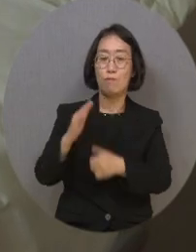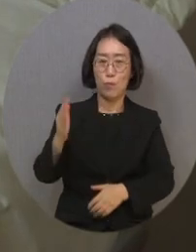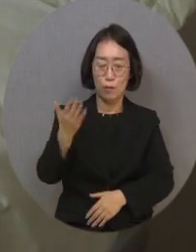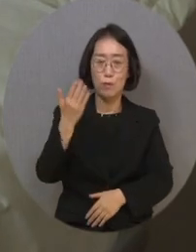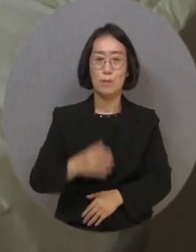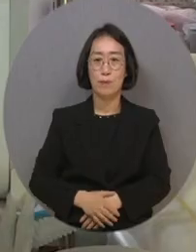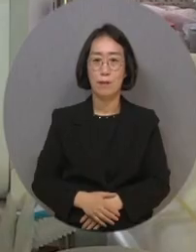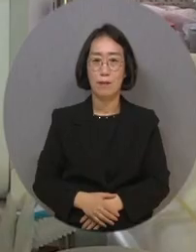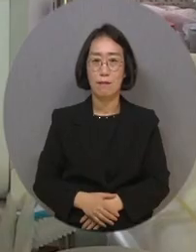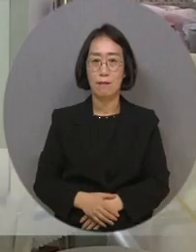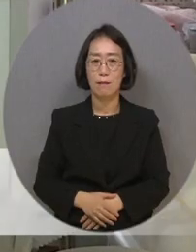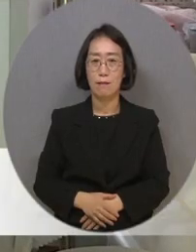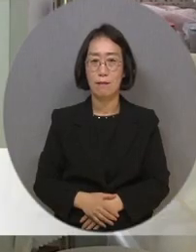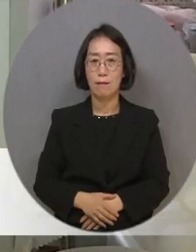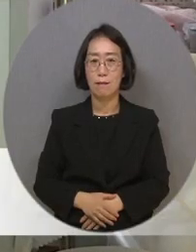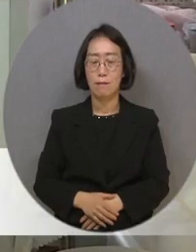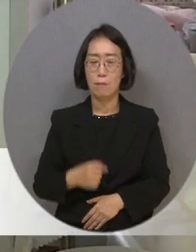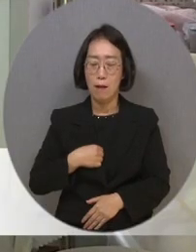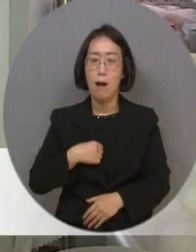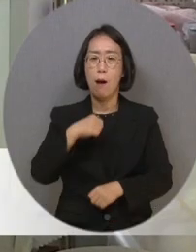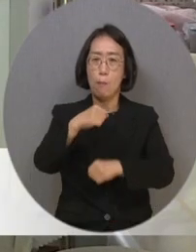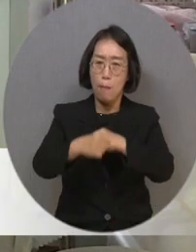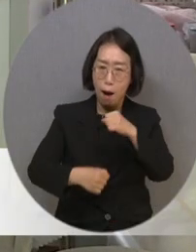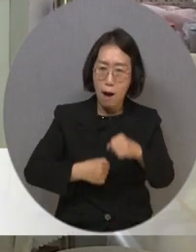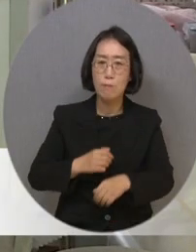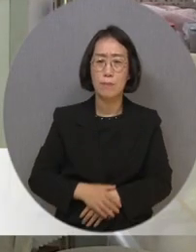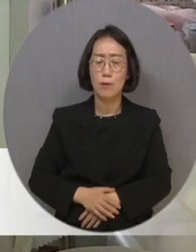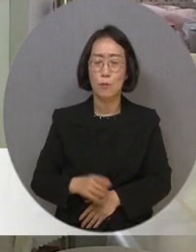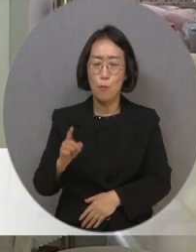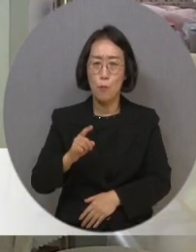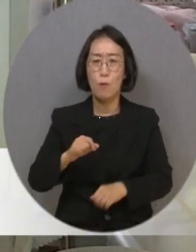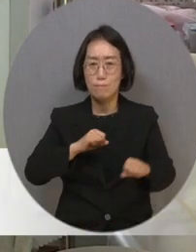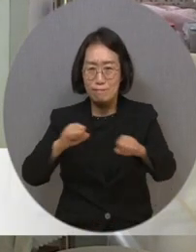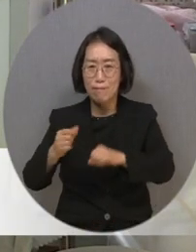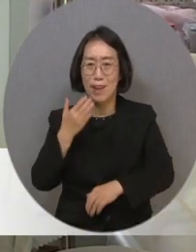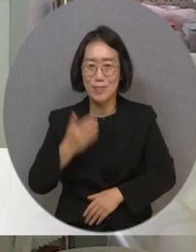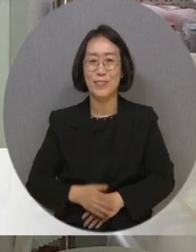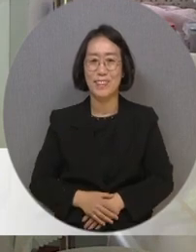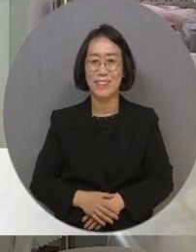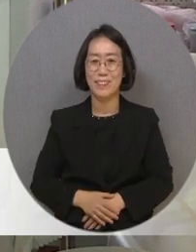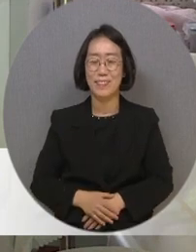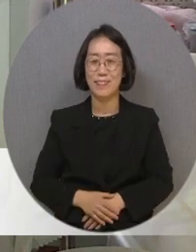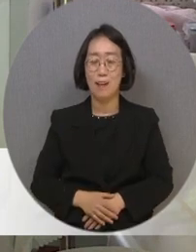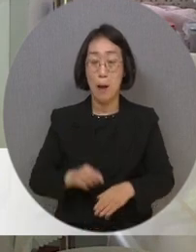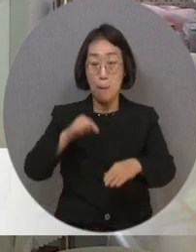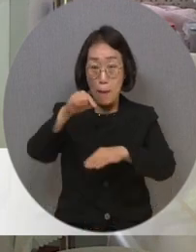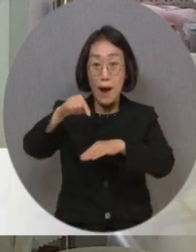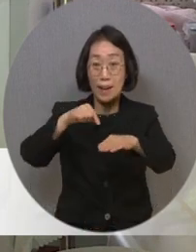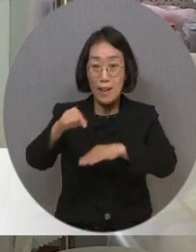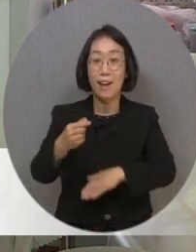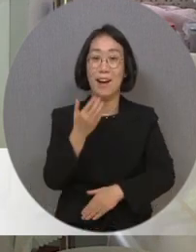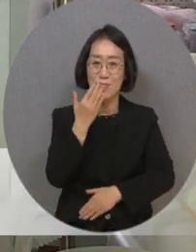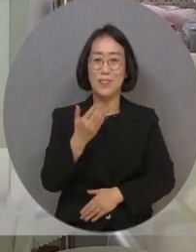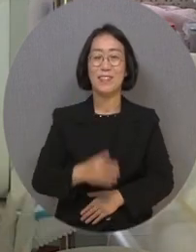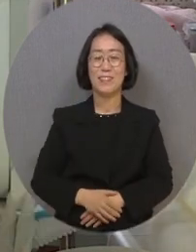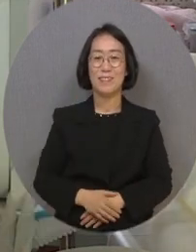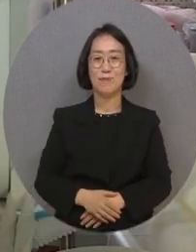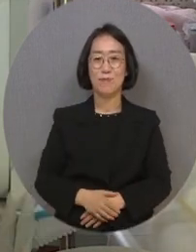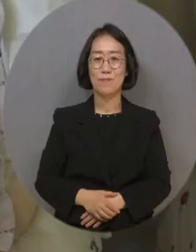됐습니다. 그럼 제가 맘 놓고 뭘 할 수도 있고 그러지 않을까? 밖에도 많이 돌아다니고.